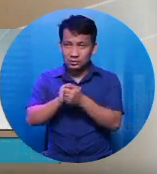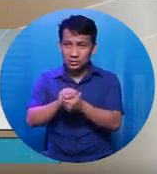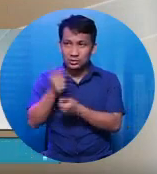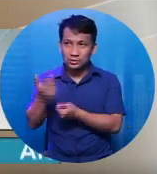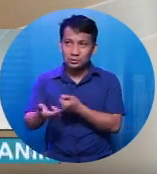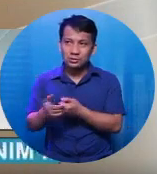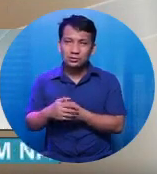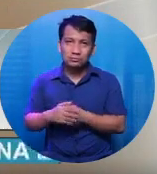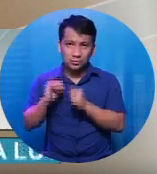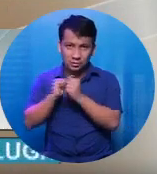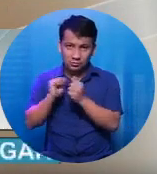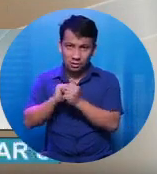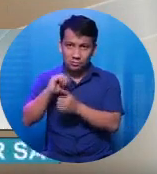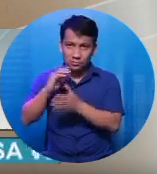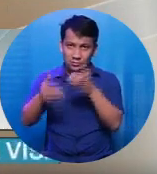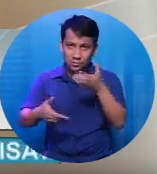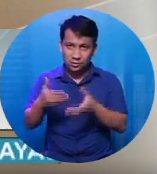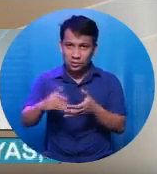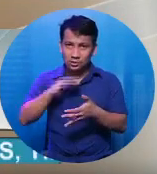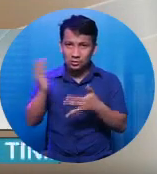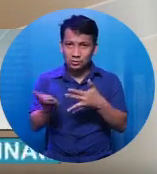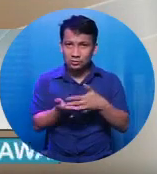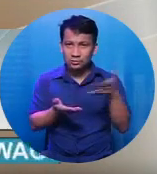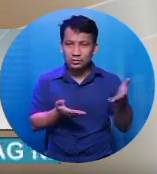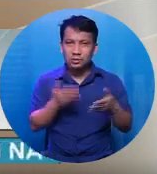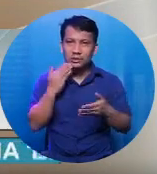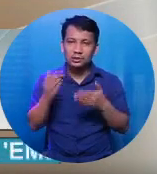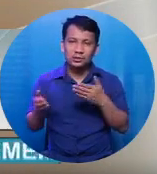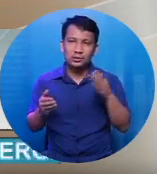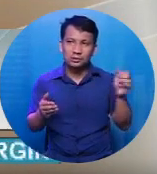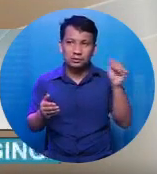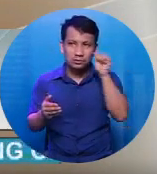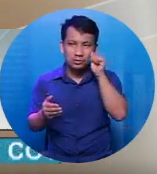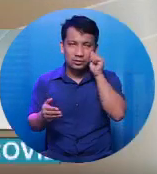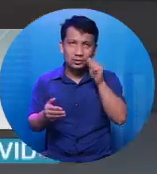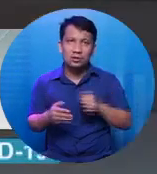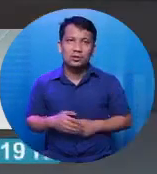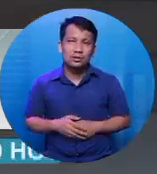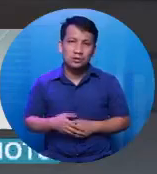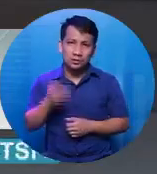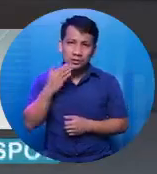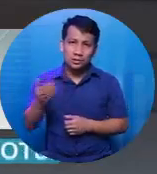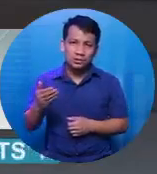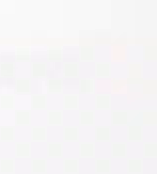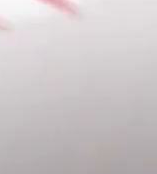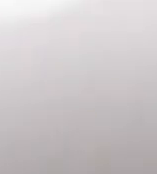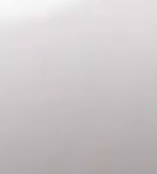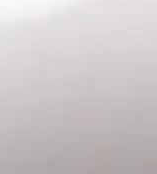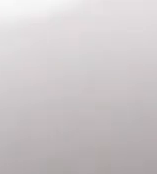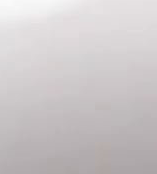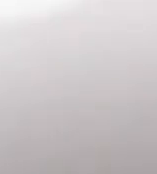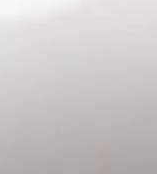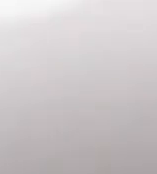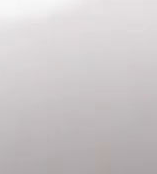sa korte. Ano po? Para magsampan ng kaso laban sige, dito sir, kay Alexis. Salamat po, Mr. Alexis.